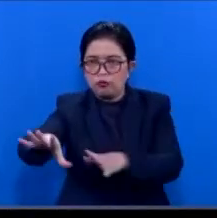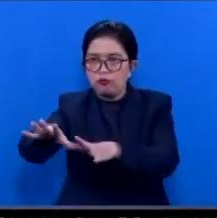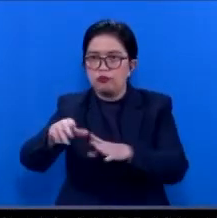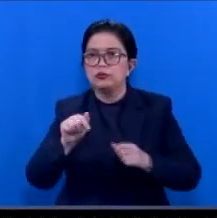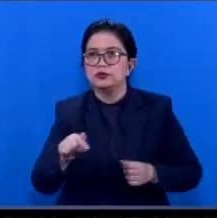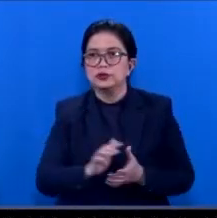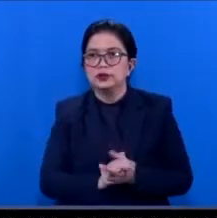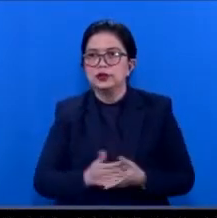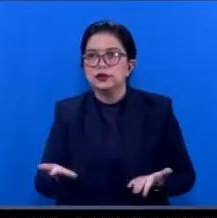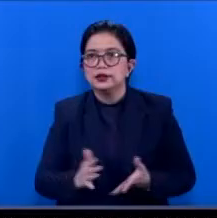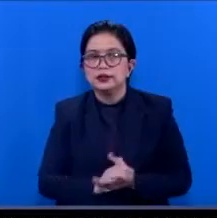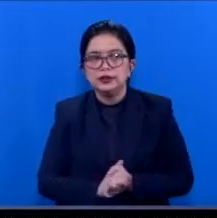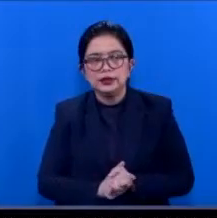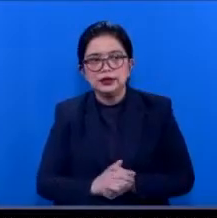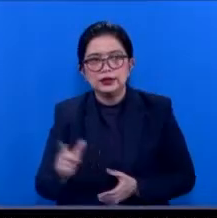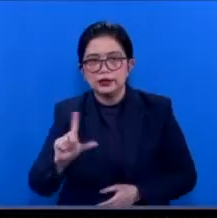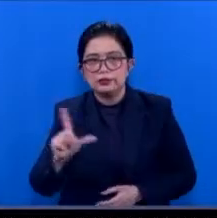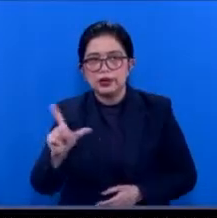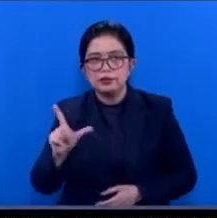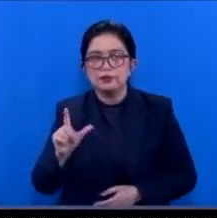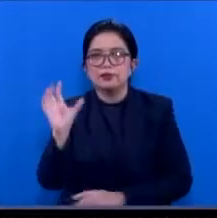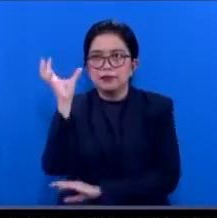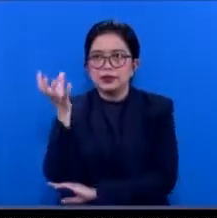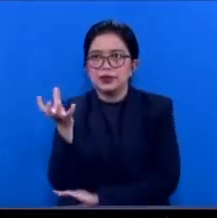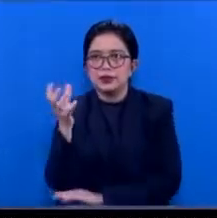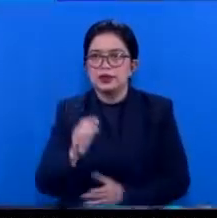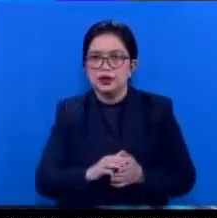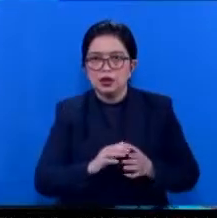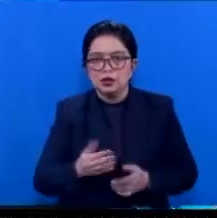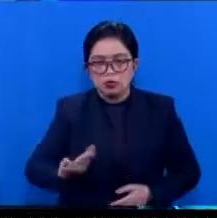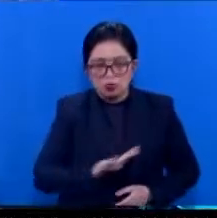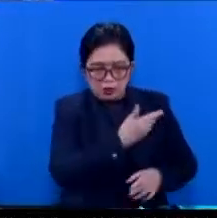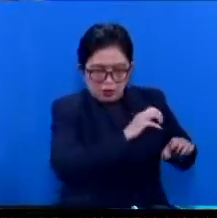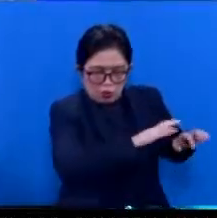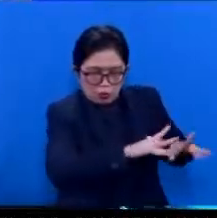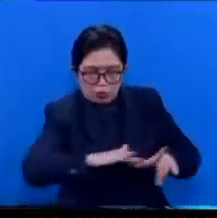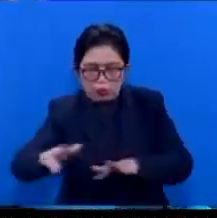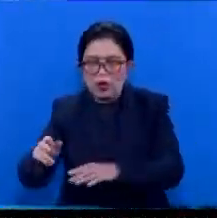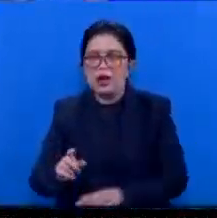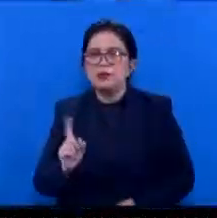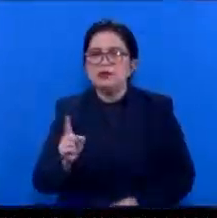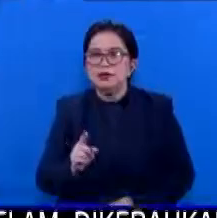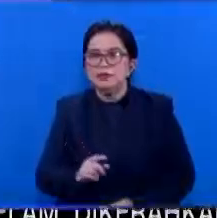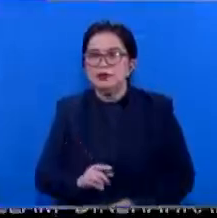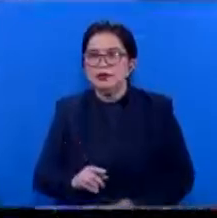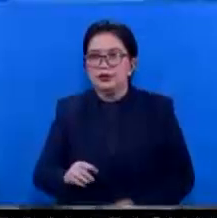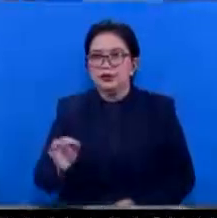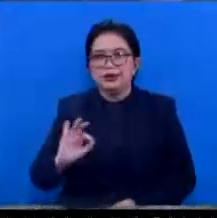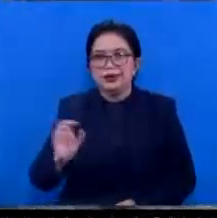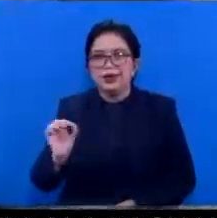Gunung, Lebak, Banten, Sabtu siang. Korban hanyut terbawa arus lantaran tidak bisa berenang.